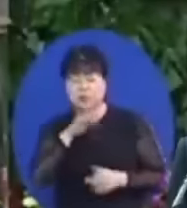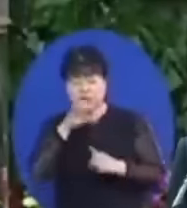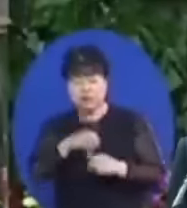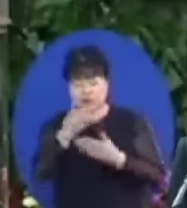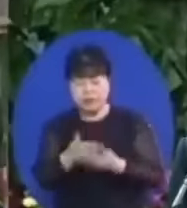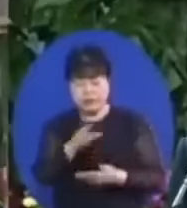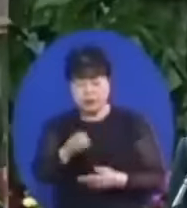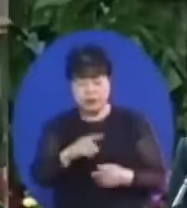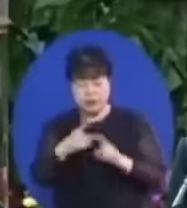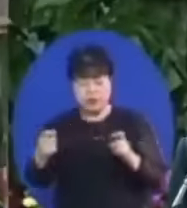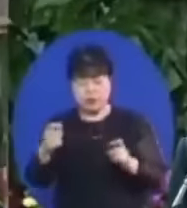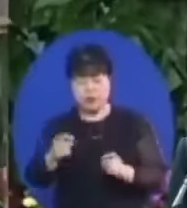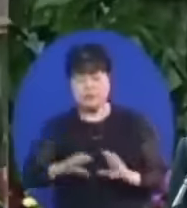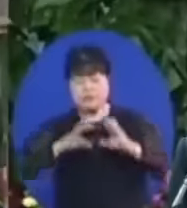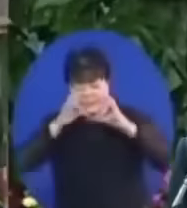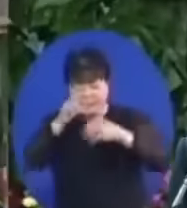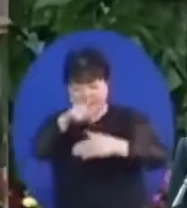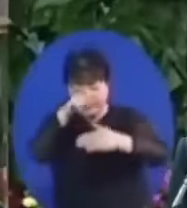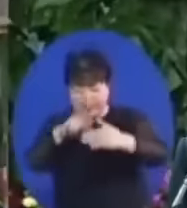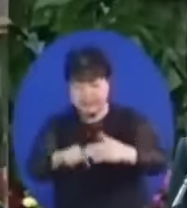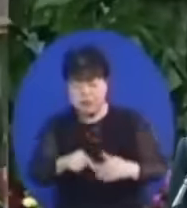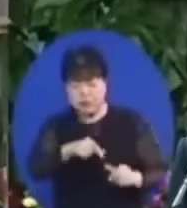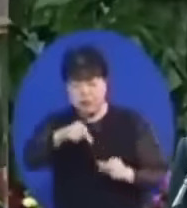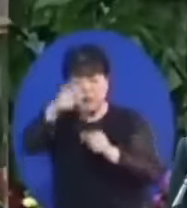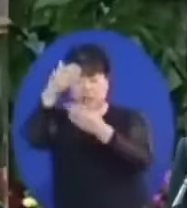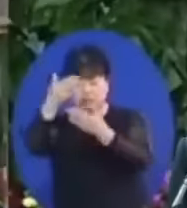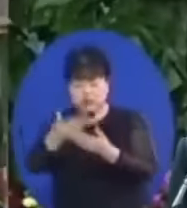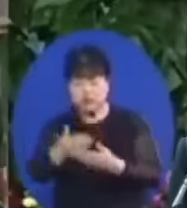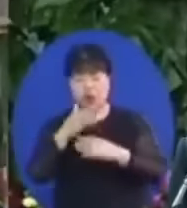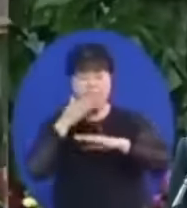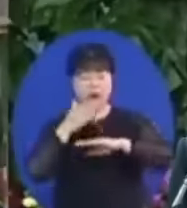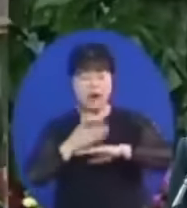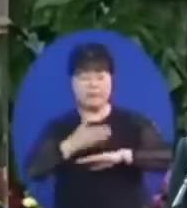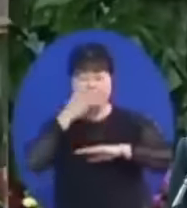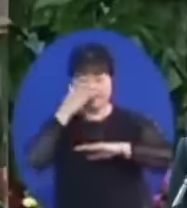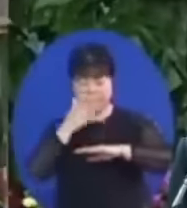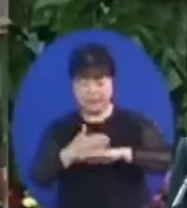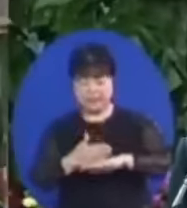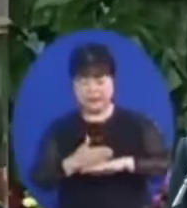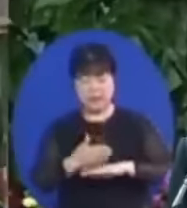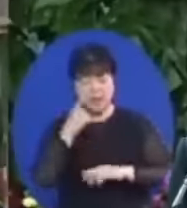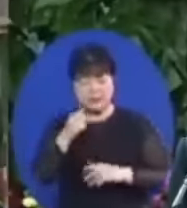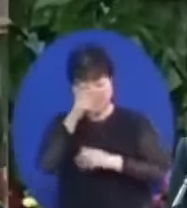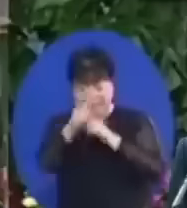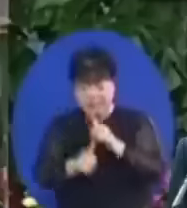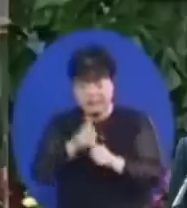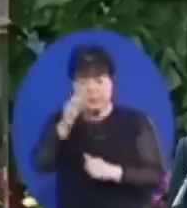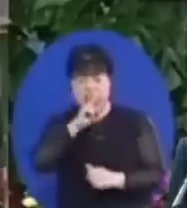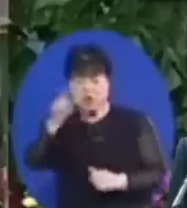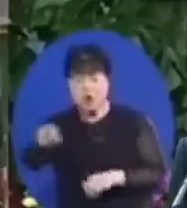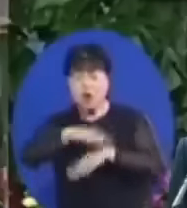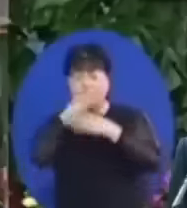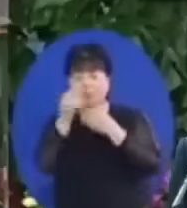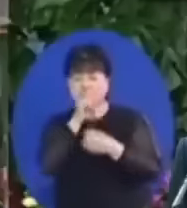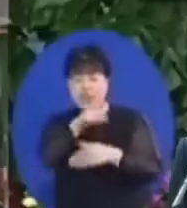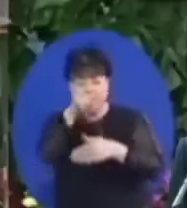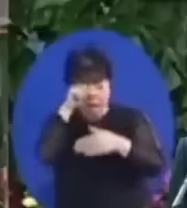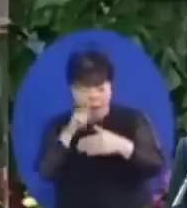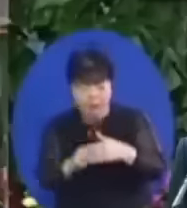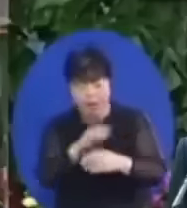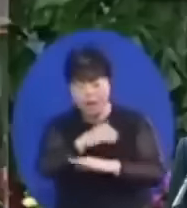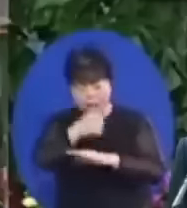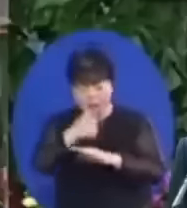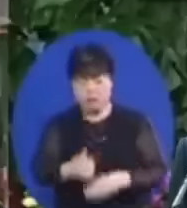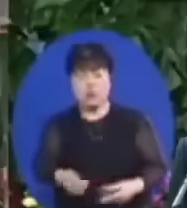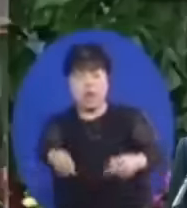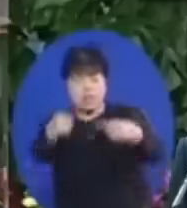저주받은 땅 여리고와 같은 이 세상에서 우리를 건져주심을 감사드립니다. 내 아버지 하나님이시여, 우리 모든 사람 마음속에